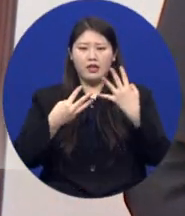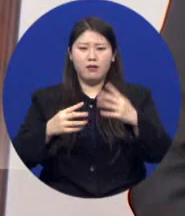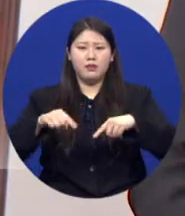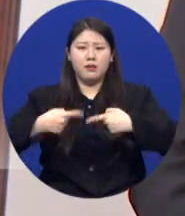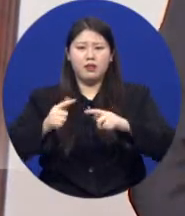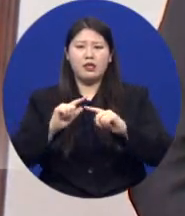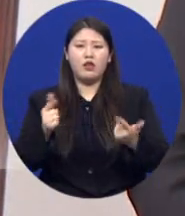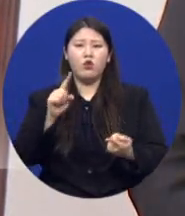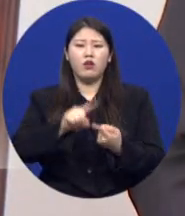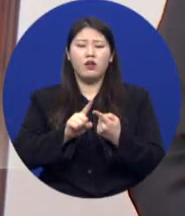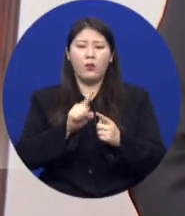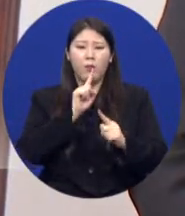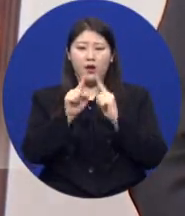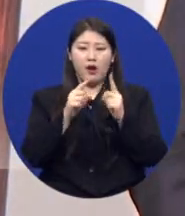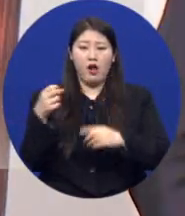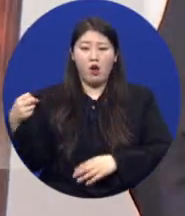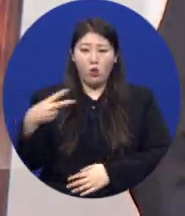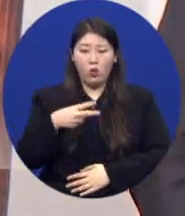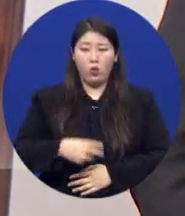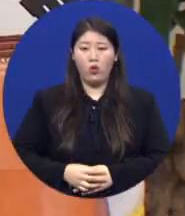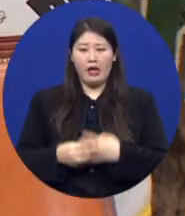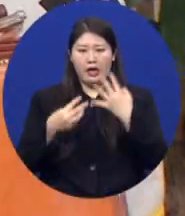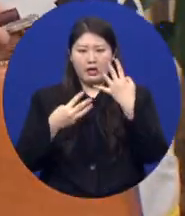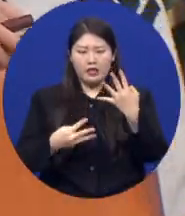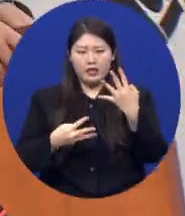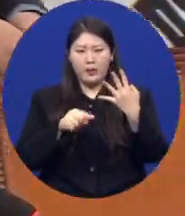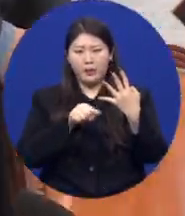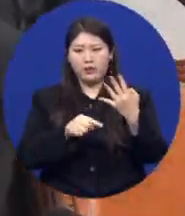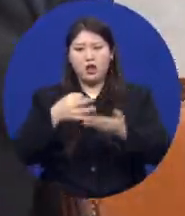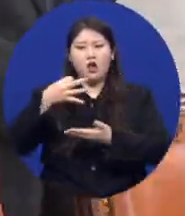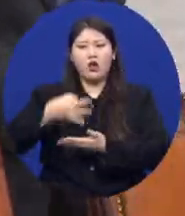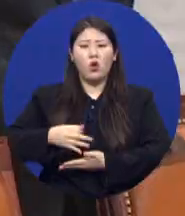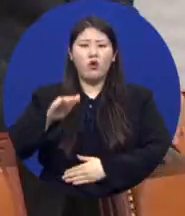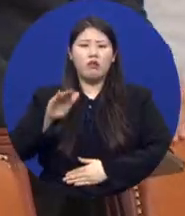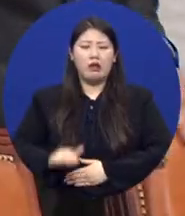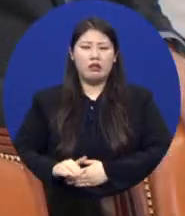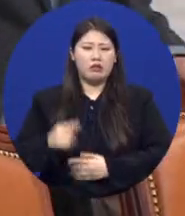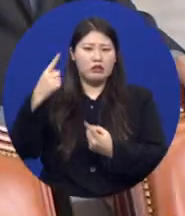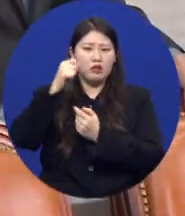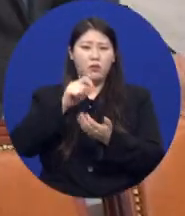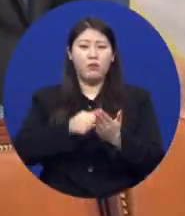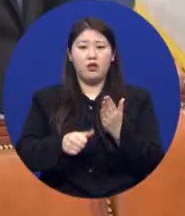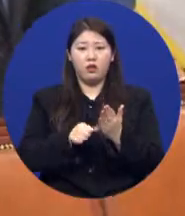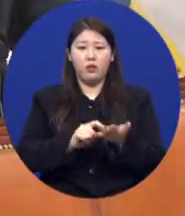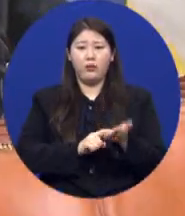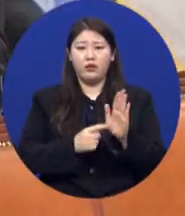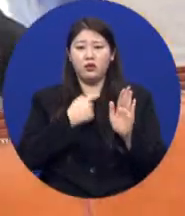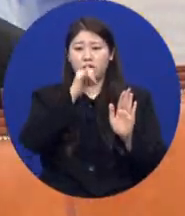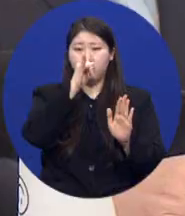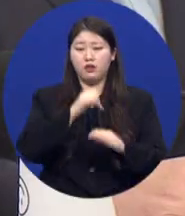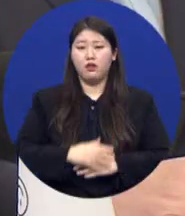불참에 대해 언급하며 43은 격이 낮은 기념일이라고 발언했었습니다